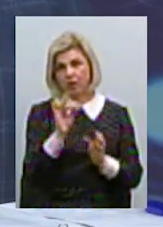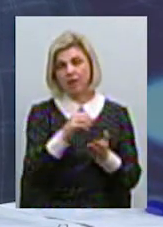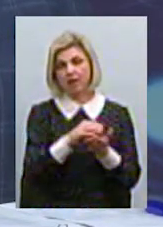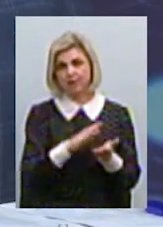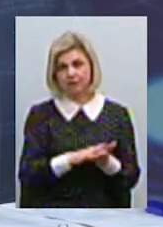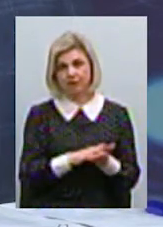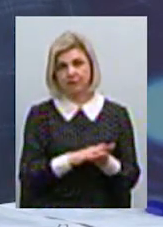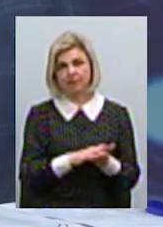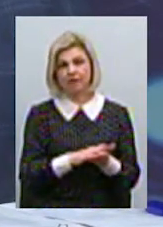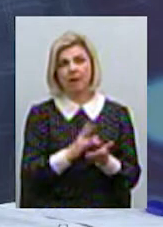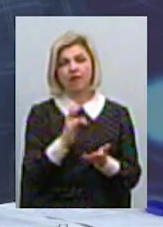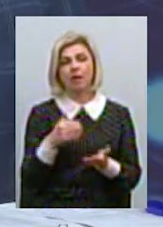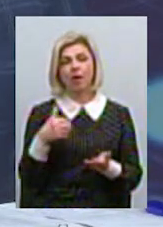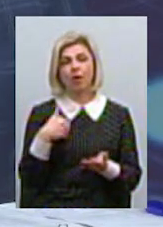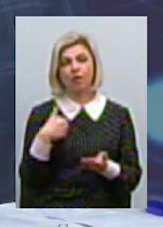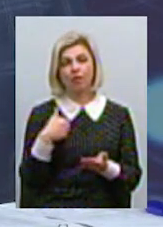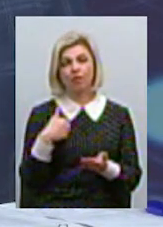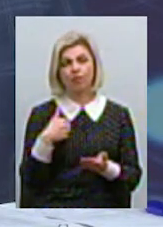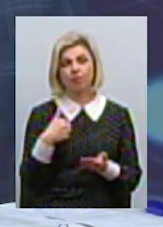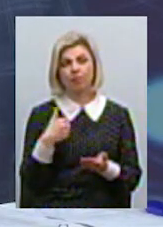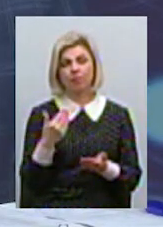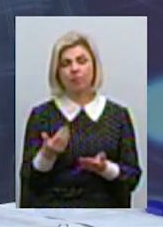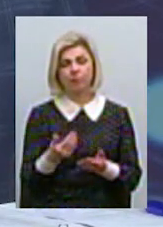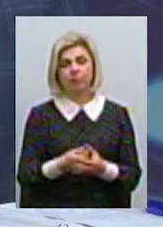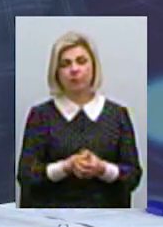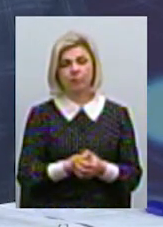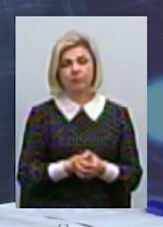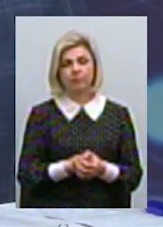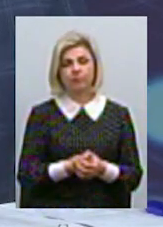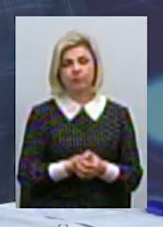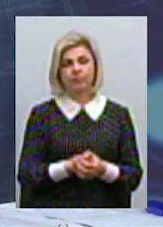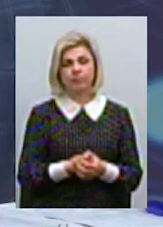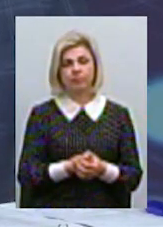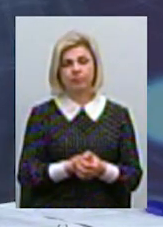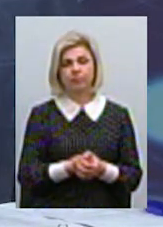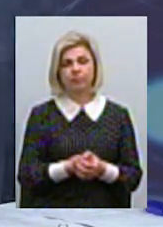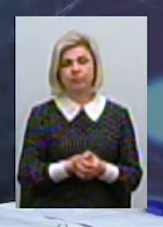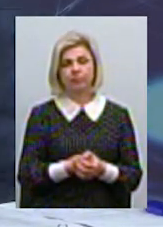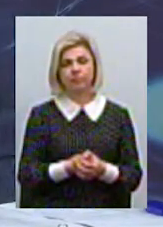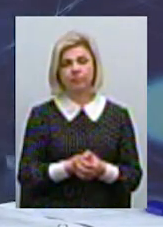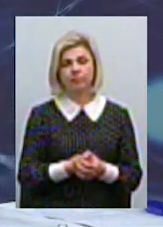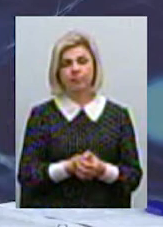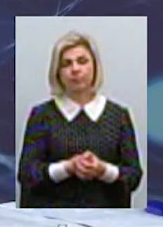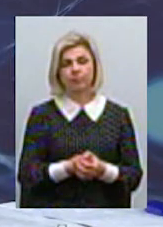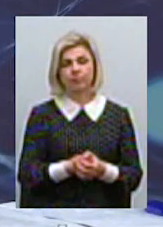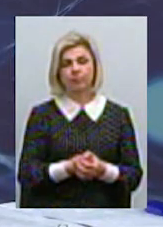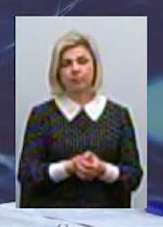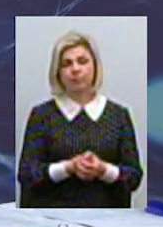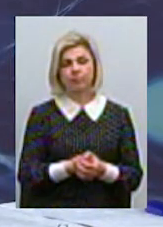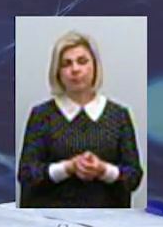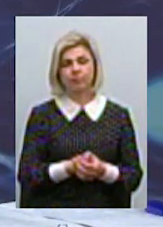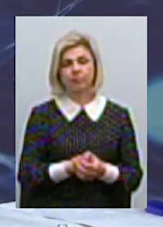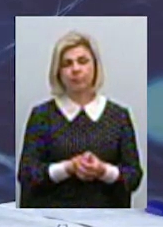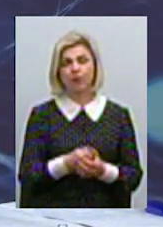управлінням на користь людей. Надія, як не оправдалися, людям не вистачає ні життя, ні здоров'я,